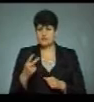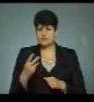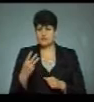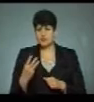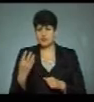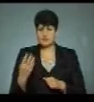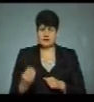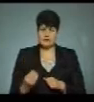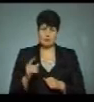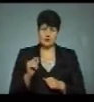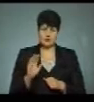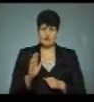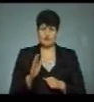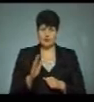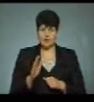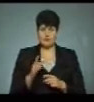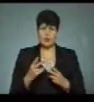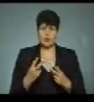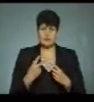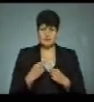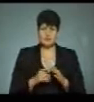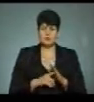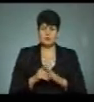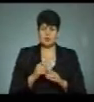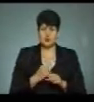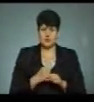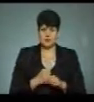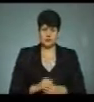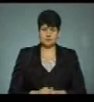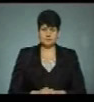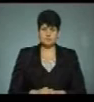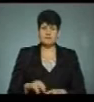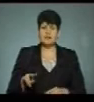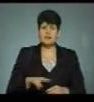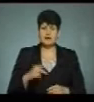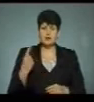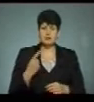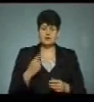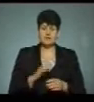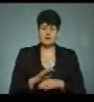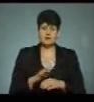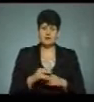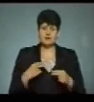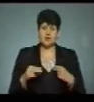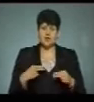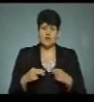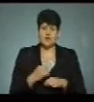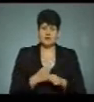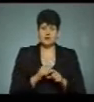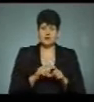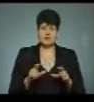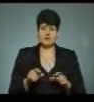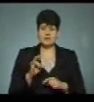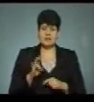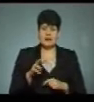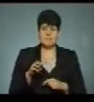тобто понеділок-вівторок вони обіцяються розпочати роботи. Директорка обласного виробничо-торгового аптечного об'єднання Наталія